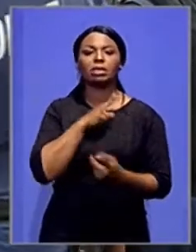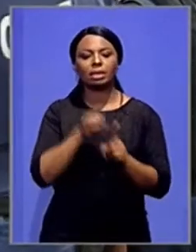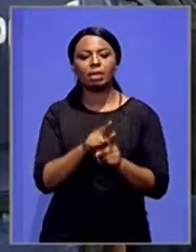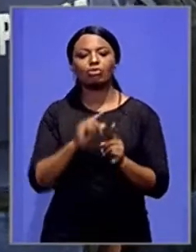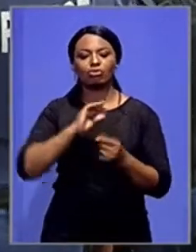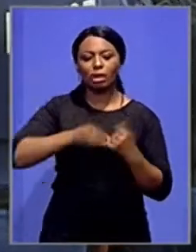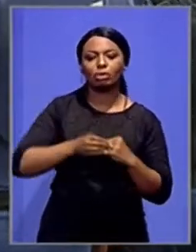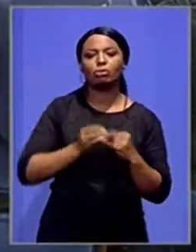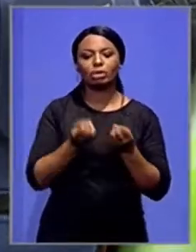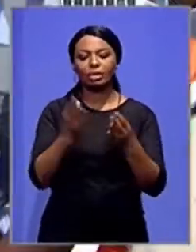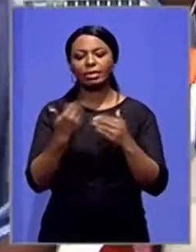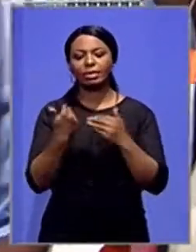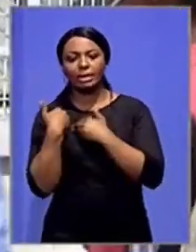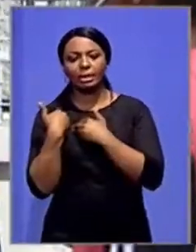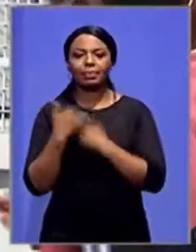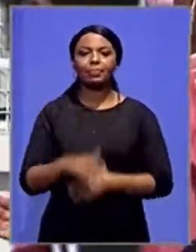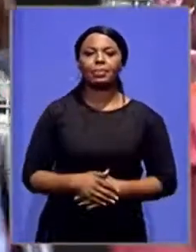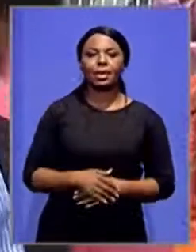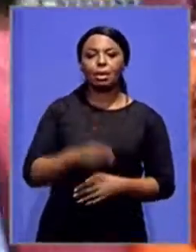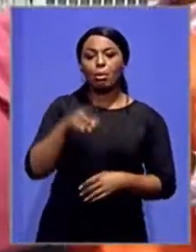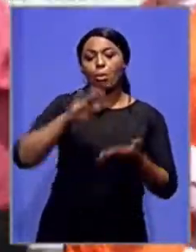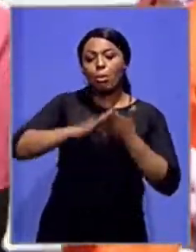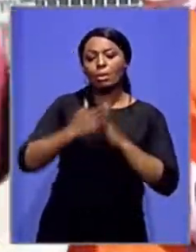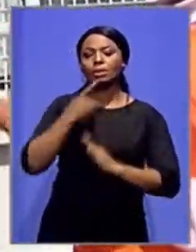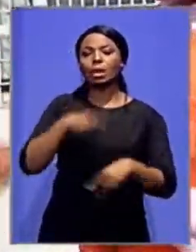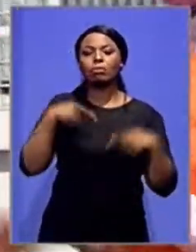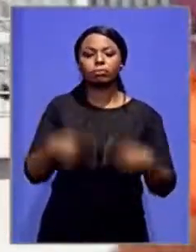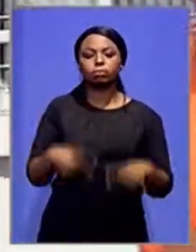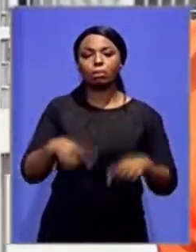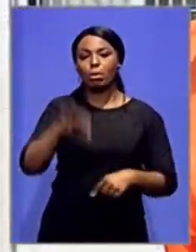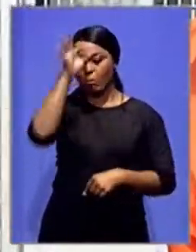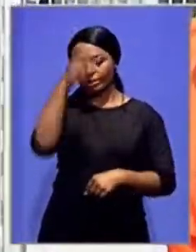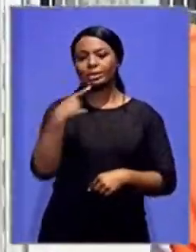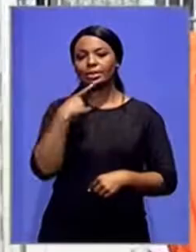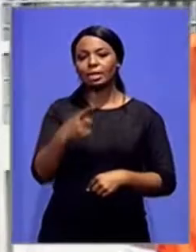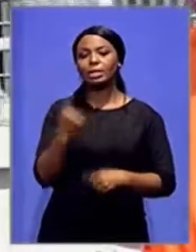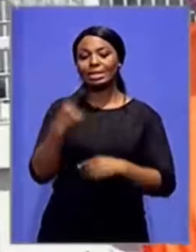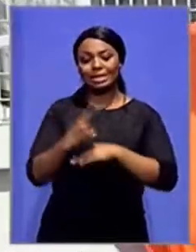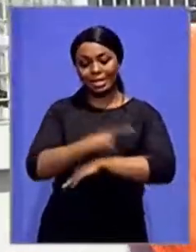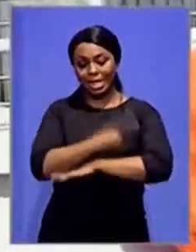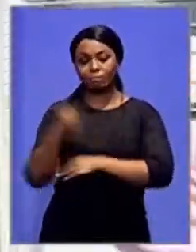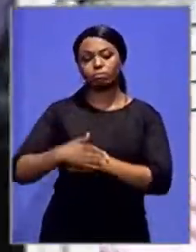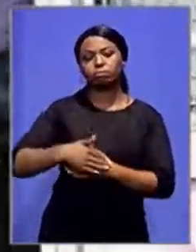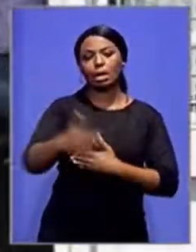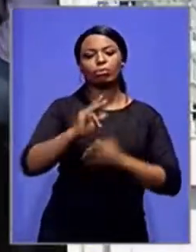matsatsi. Sepolesa se tshepisitse ho tswela pele ka letsholo la bona matsatsing a mmalwa a tlang.